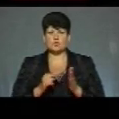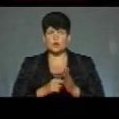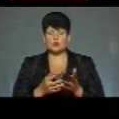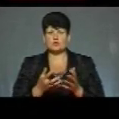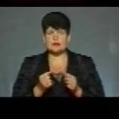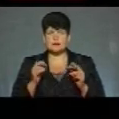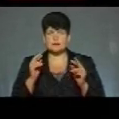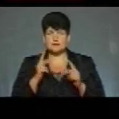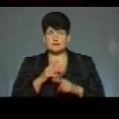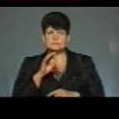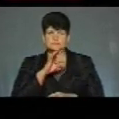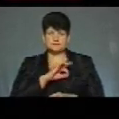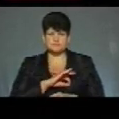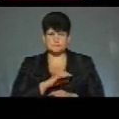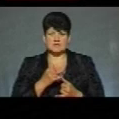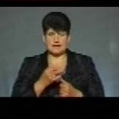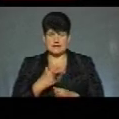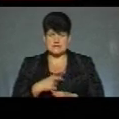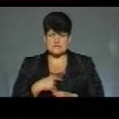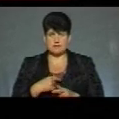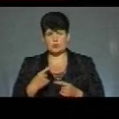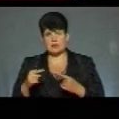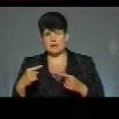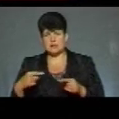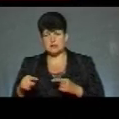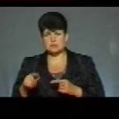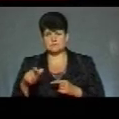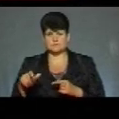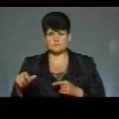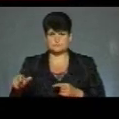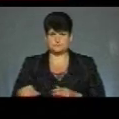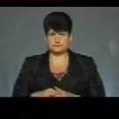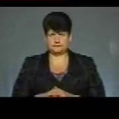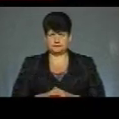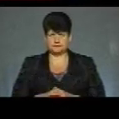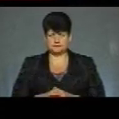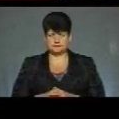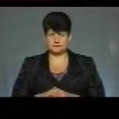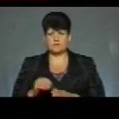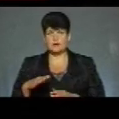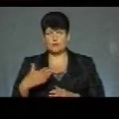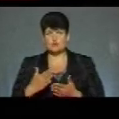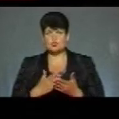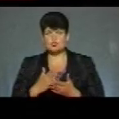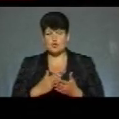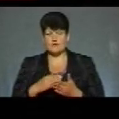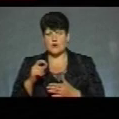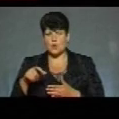одержання неправомірної вигоди для себе або для інших фізичних та юридичних осіб з боку службових